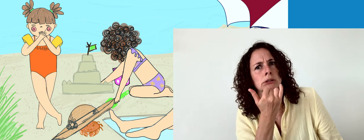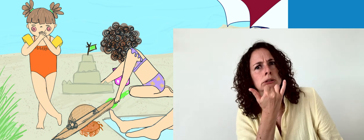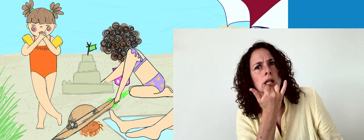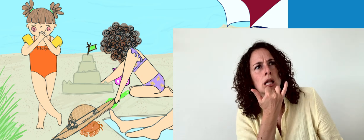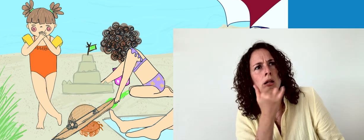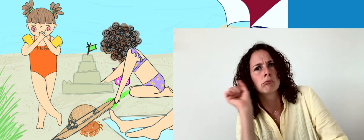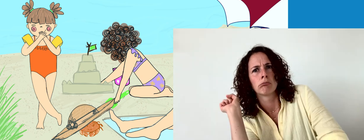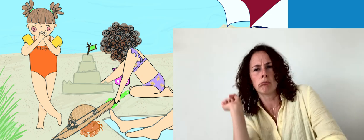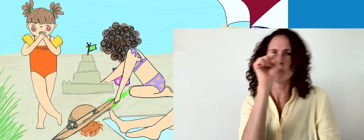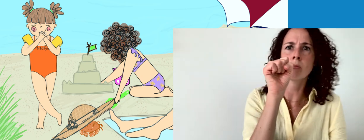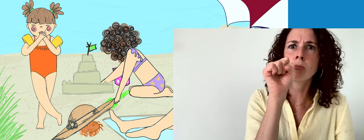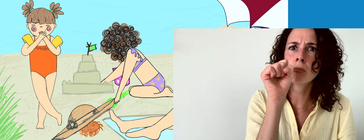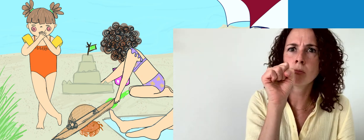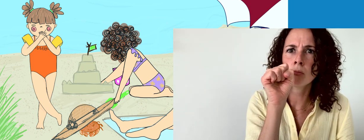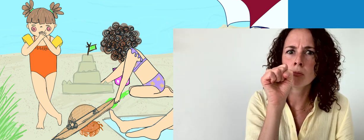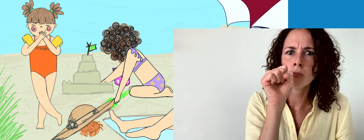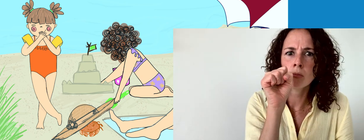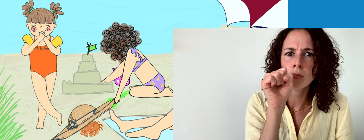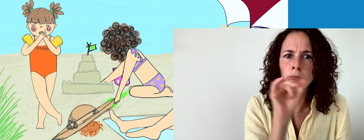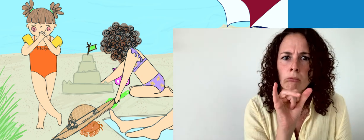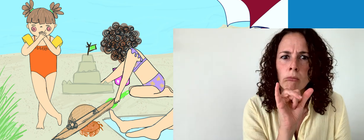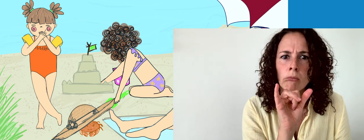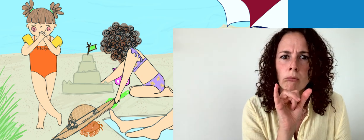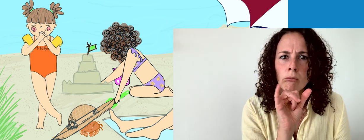Plots is het heel erg stil